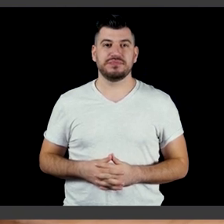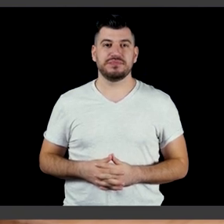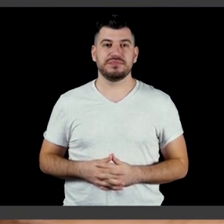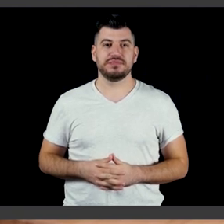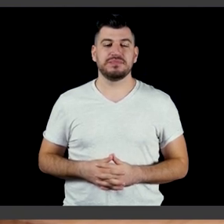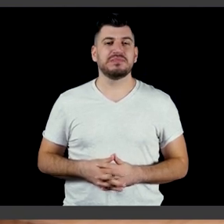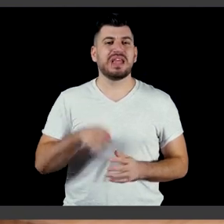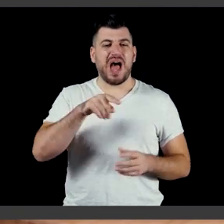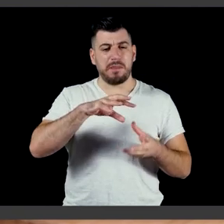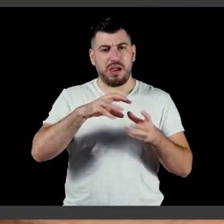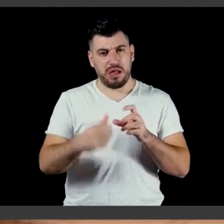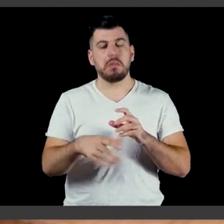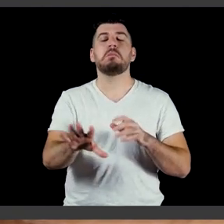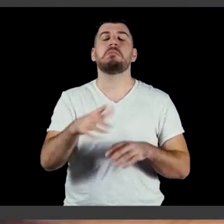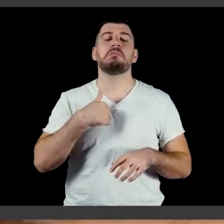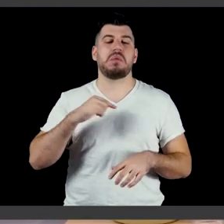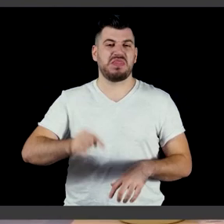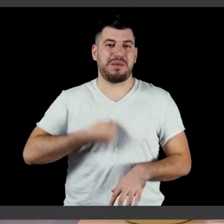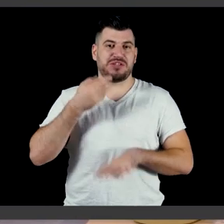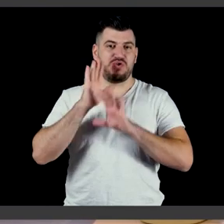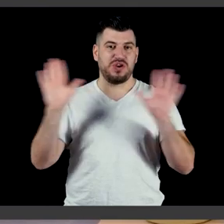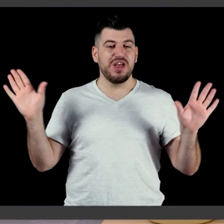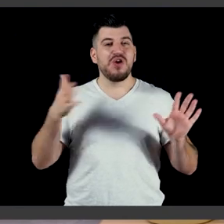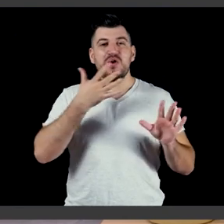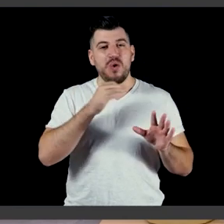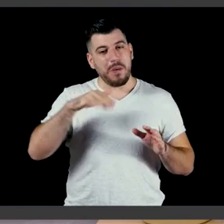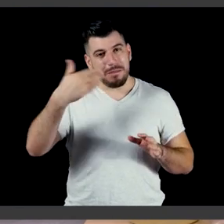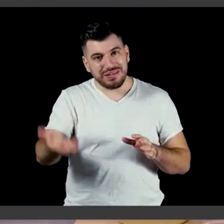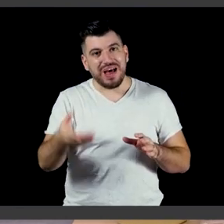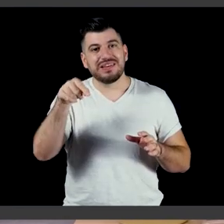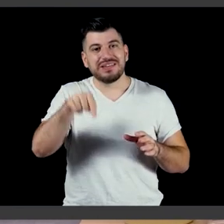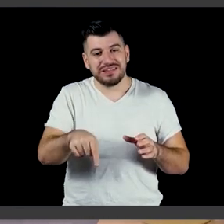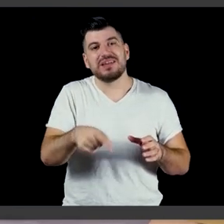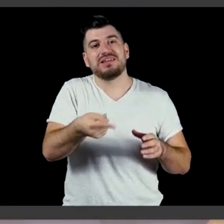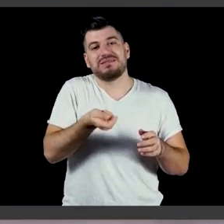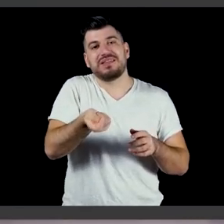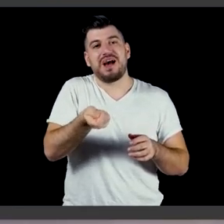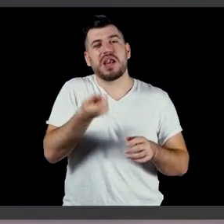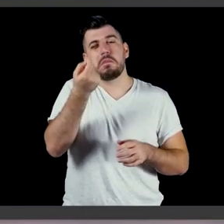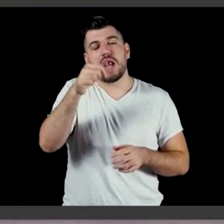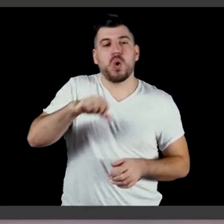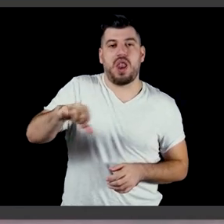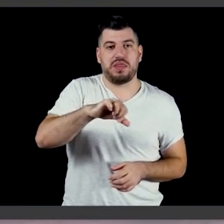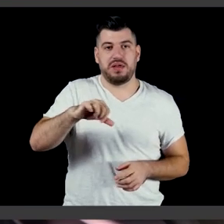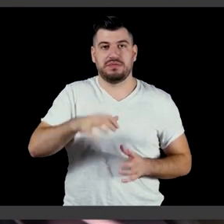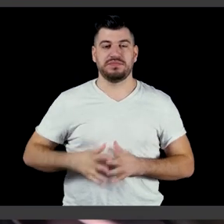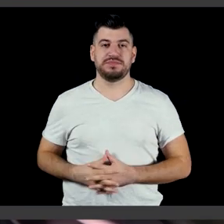Και να σπάσουν λίγο, δεν μας πειράζει, γιατί θα τις κάνω τραγανές τώρα στο τηγάνι με λίγο λάδι. Λοιπόν, ρίχνουμε λίγο λαδάκι.